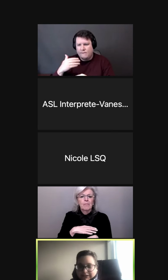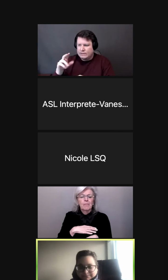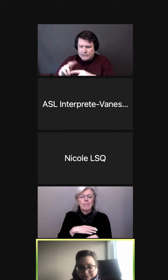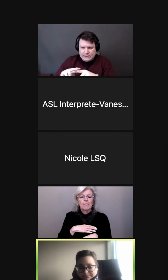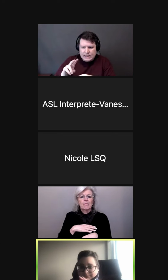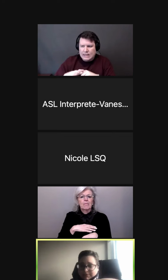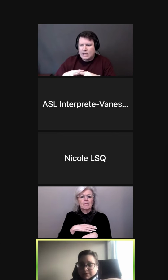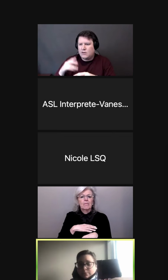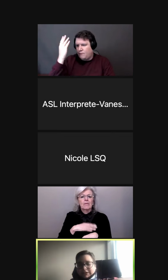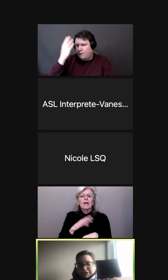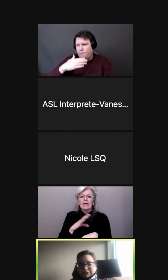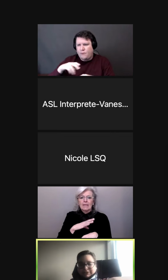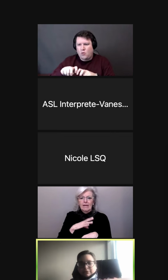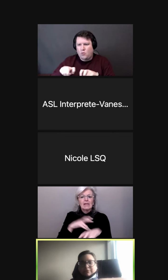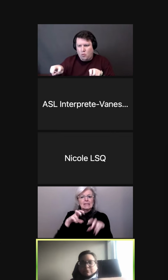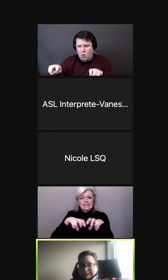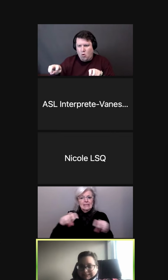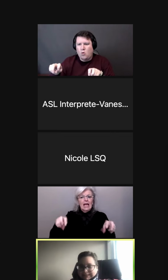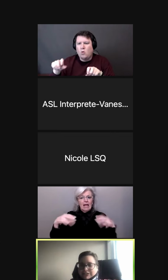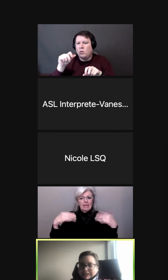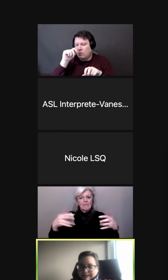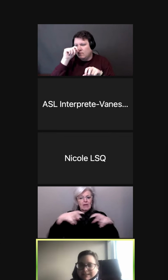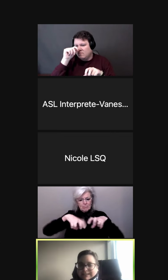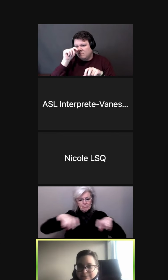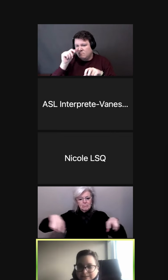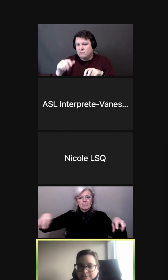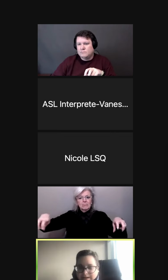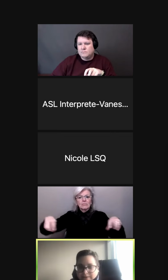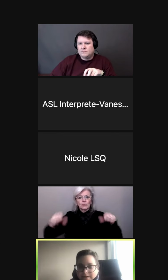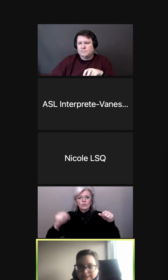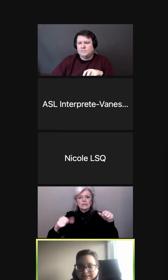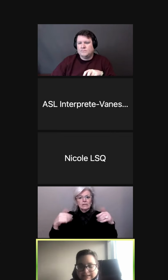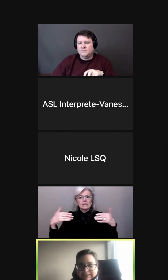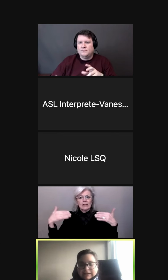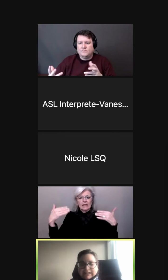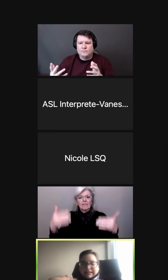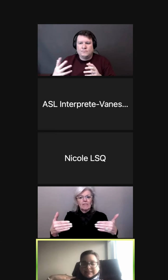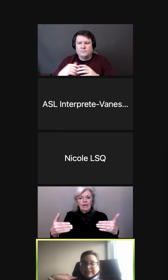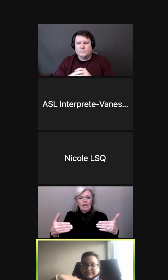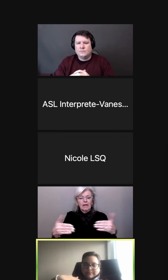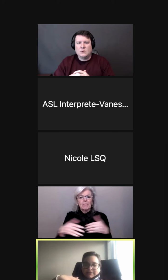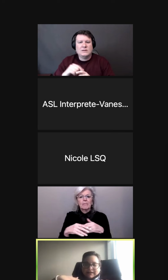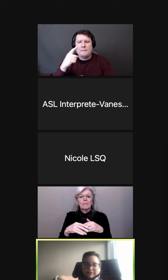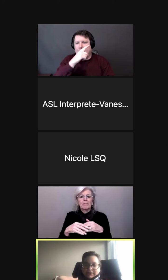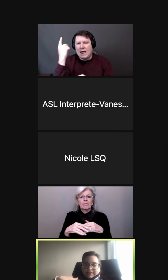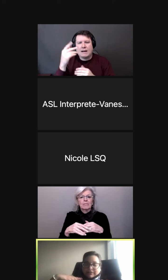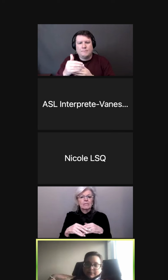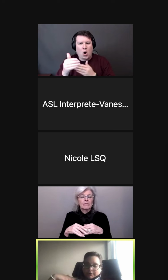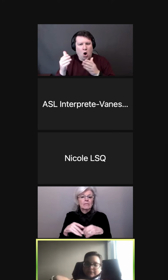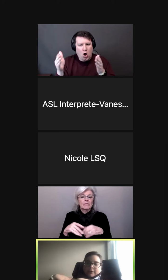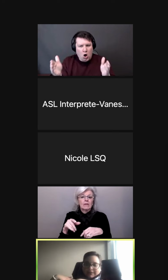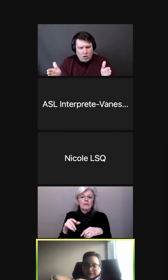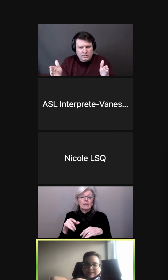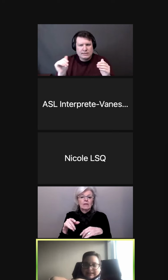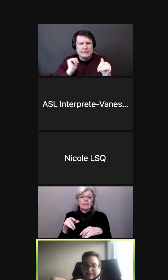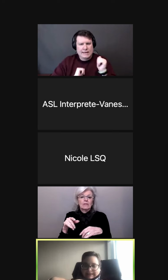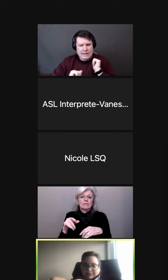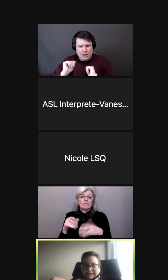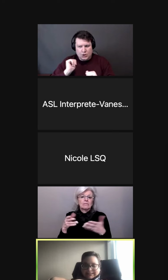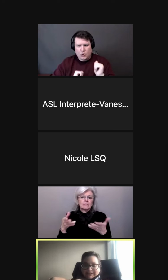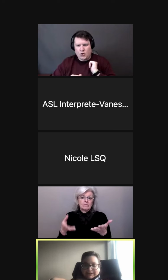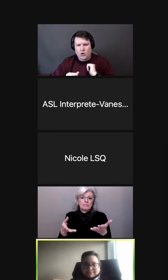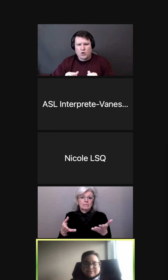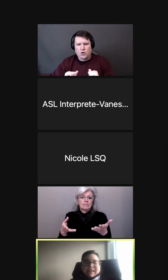des sièges à l'avant. C'était donc durant